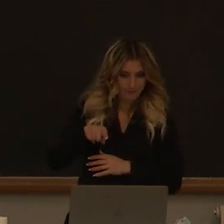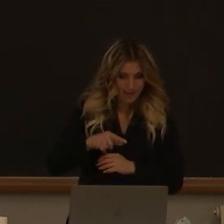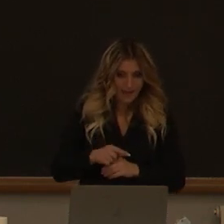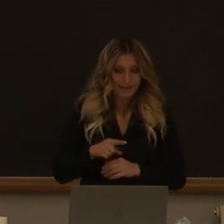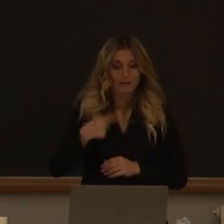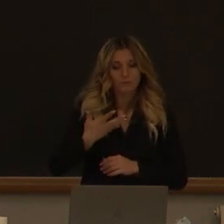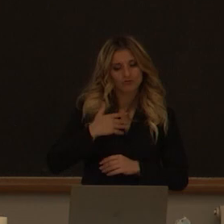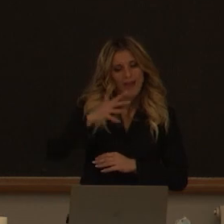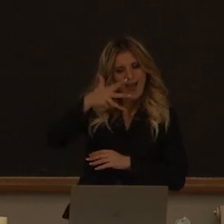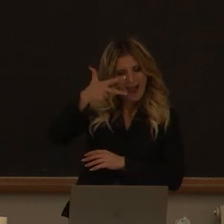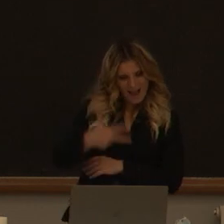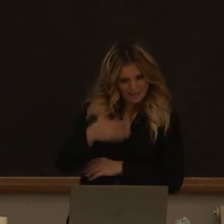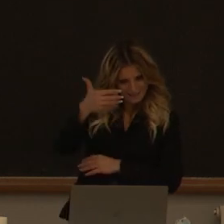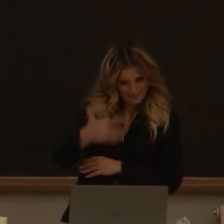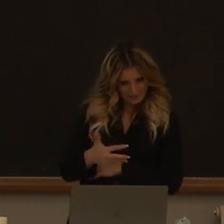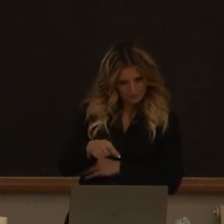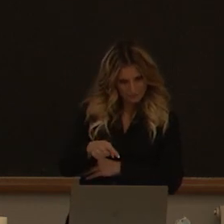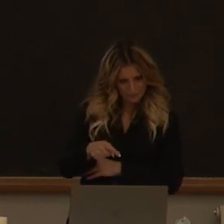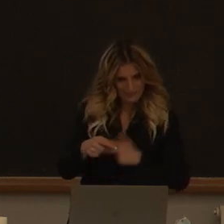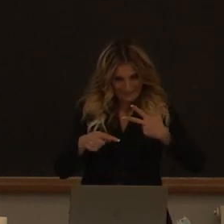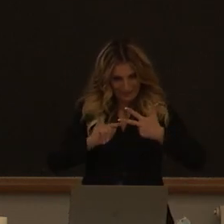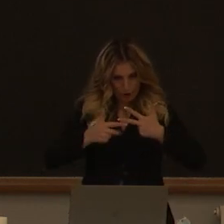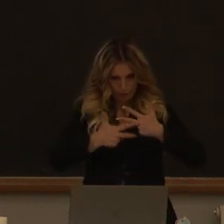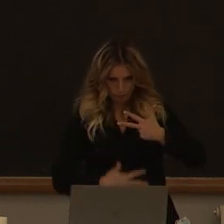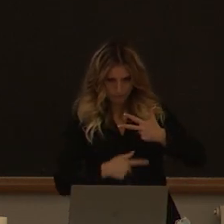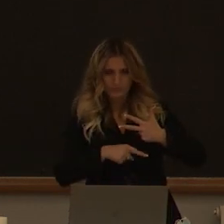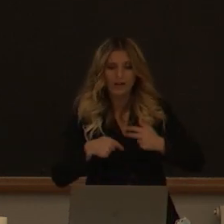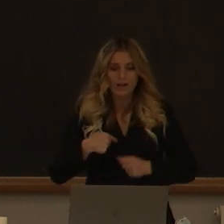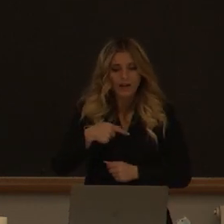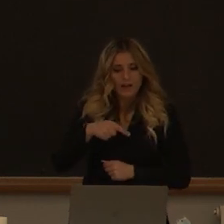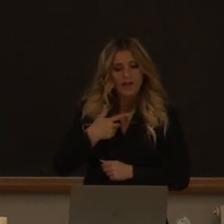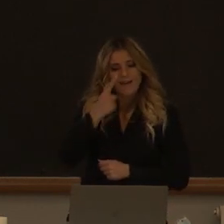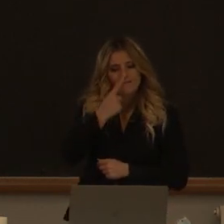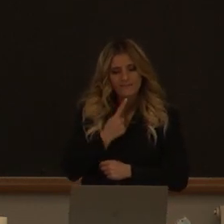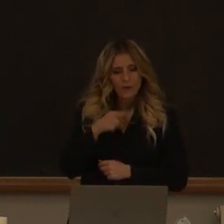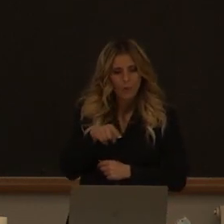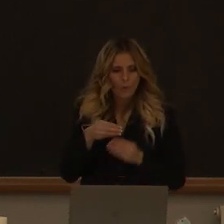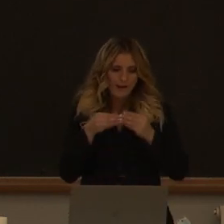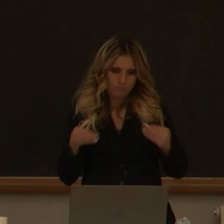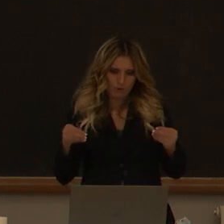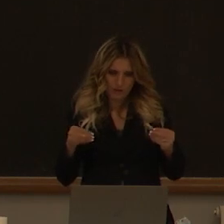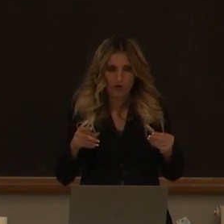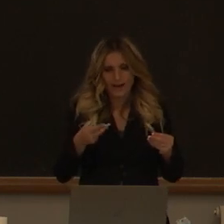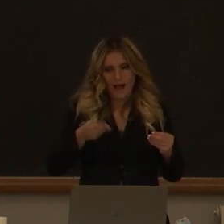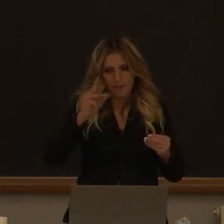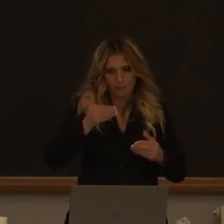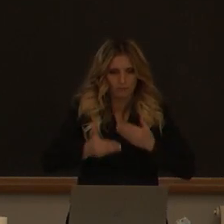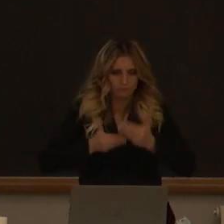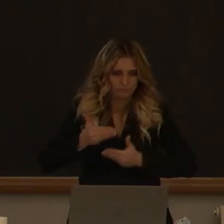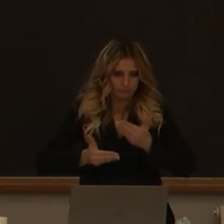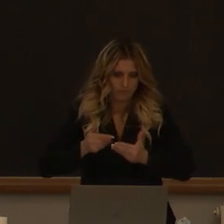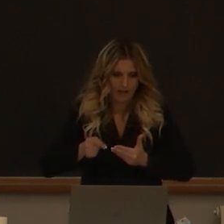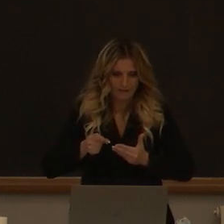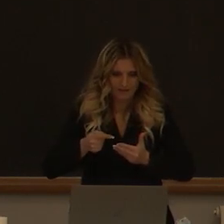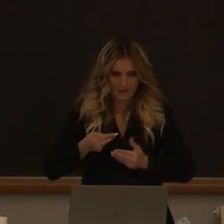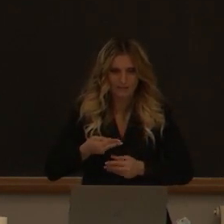abbiamo altri aspetti che riguardano invece delle figure professionali come dire, più avanzate, soprattutto